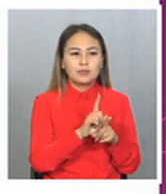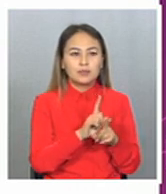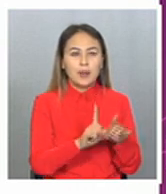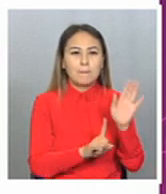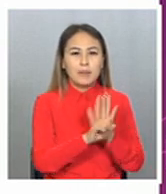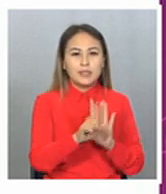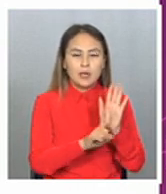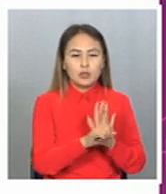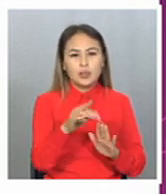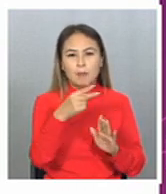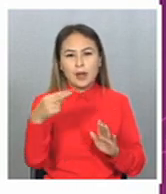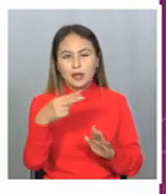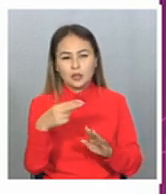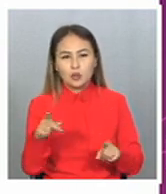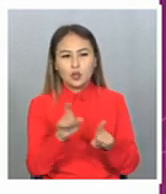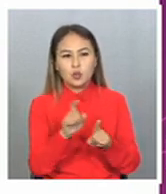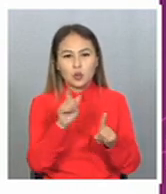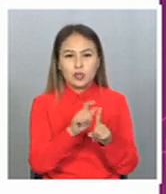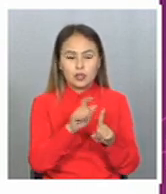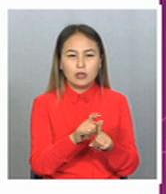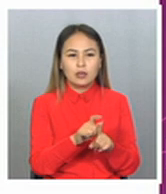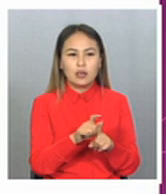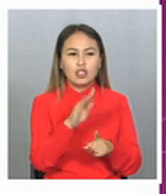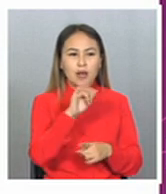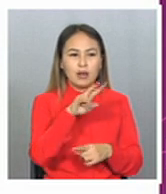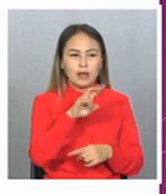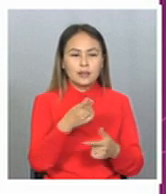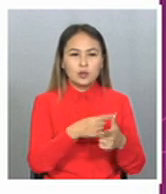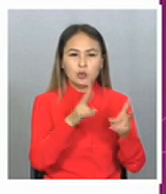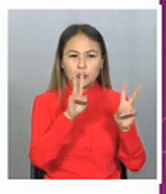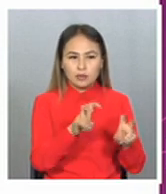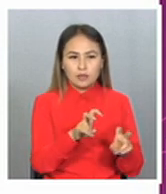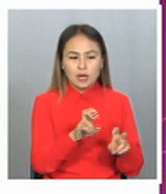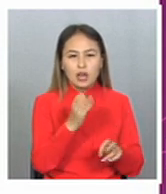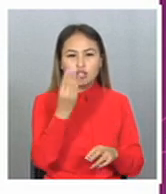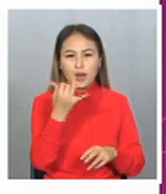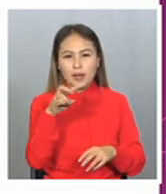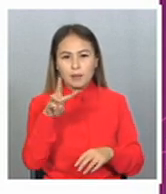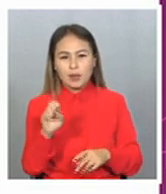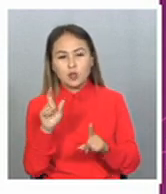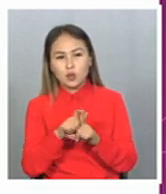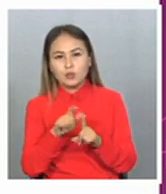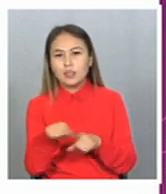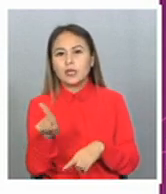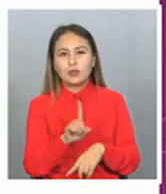Бастауыш пен баяндауыштан тұратын сөйлемді жалаң сөйлем дейміз. Ал жайылма сөйлем дегеніміз